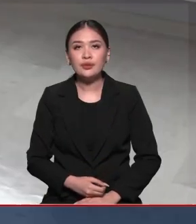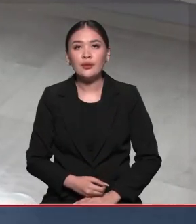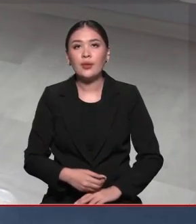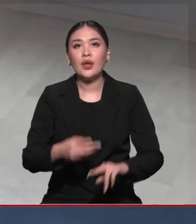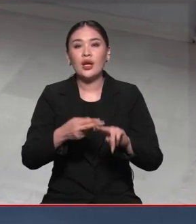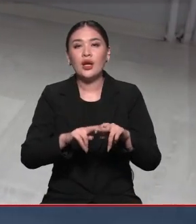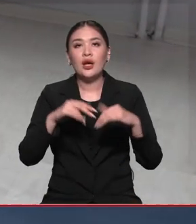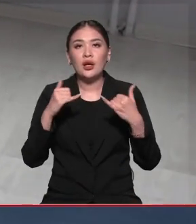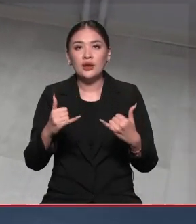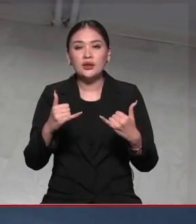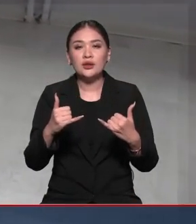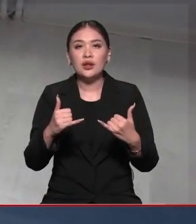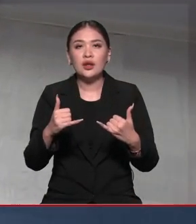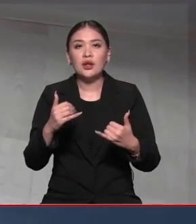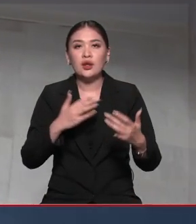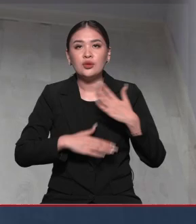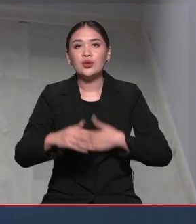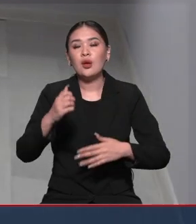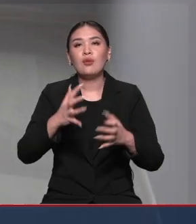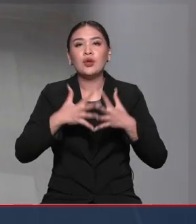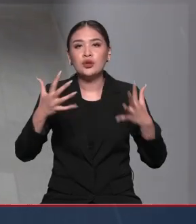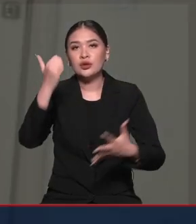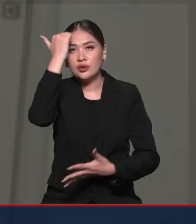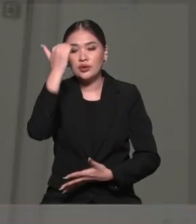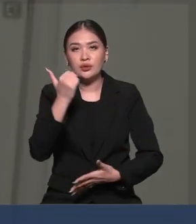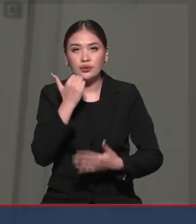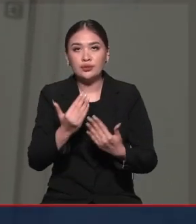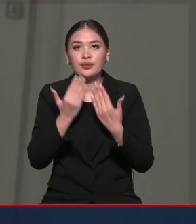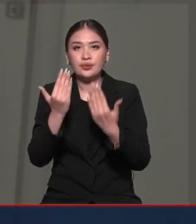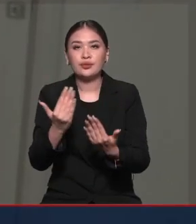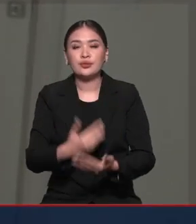шағында, қалғандары мектепте оқиды. Алғысымыз шексіз,